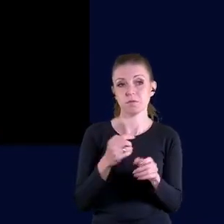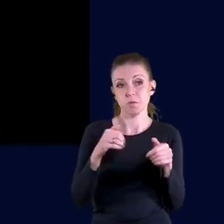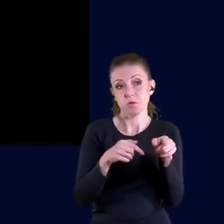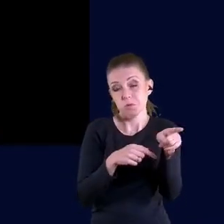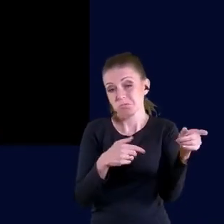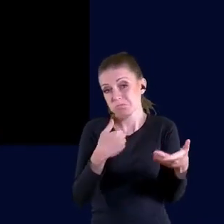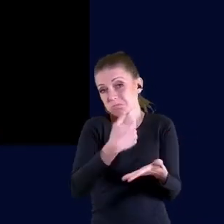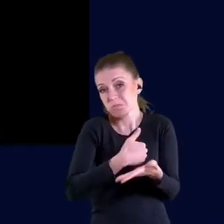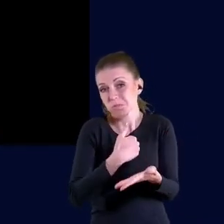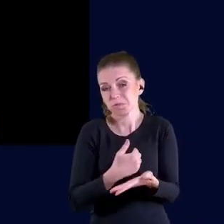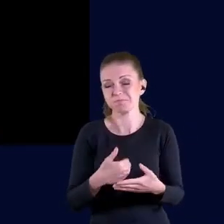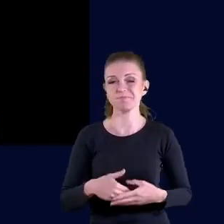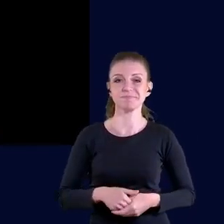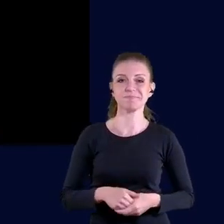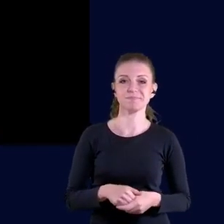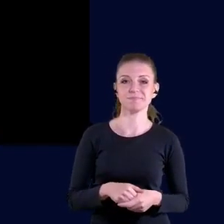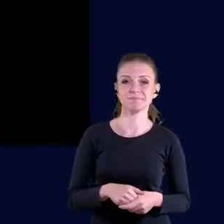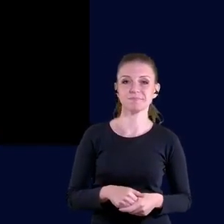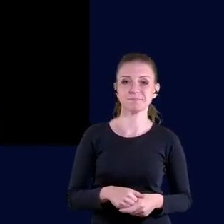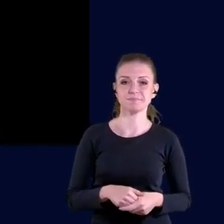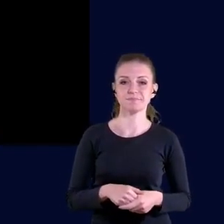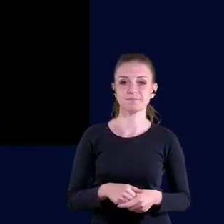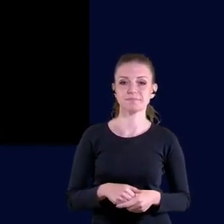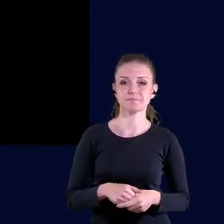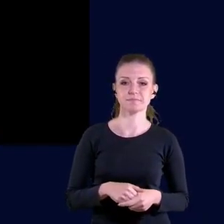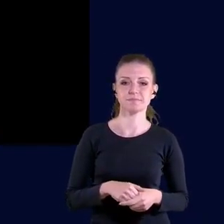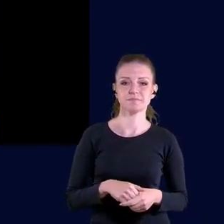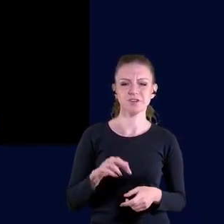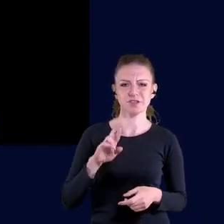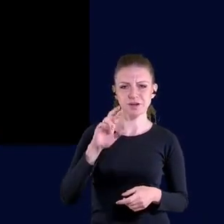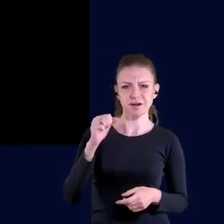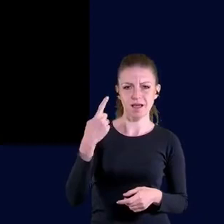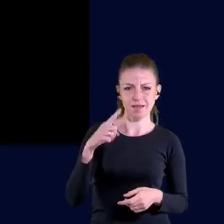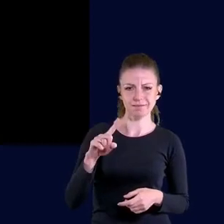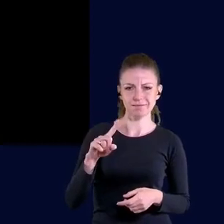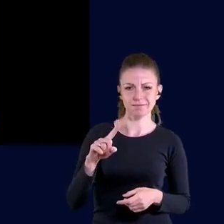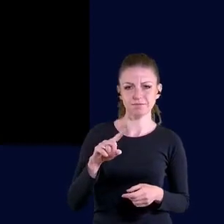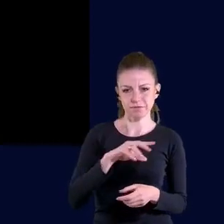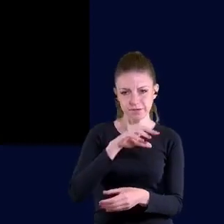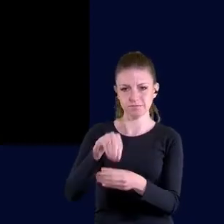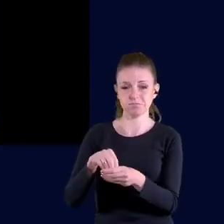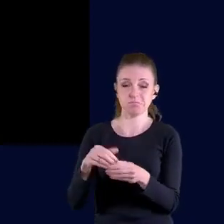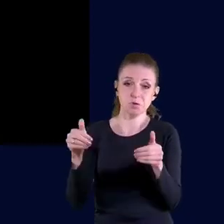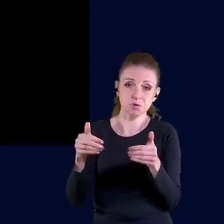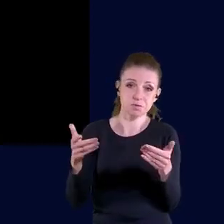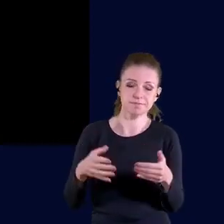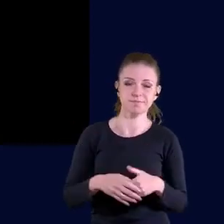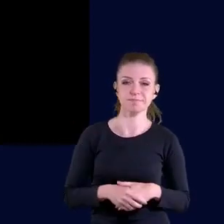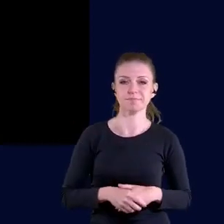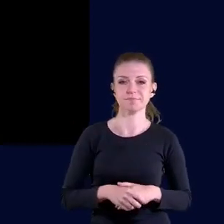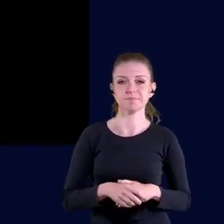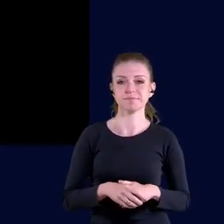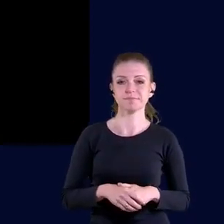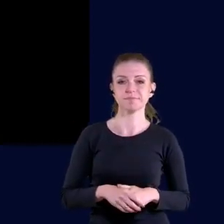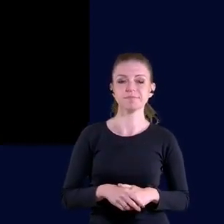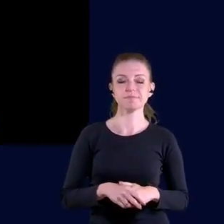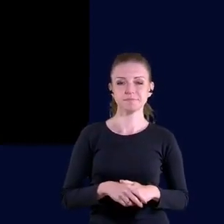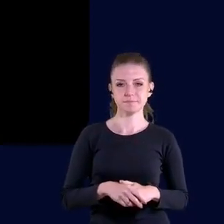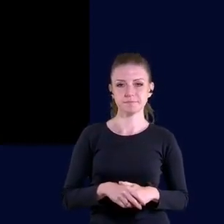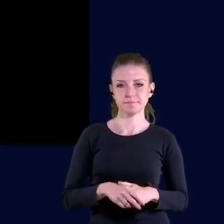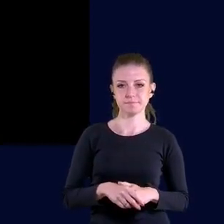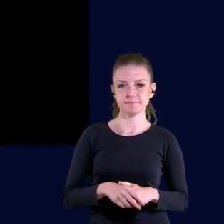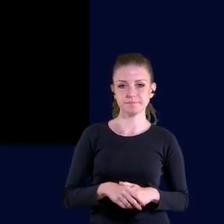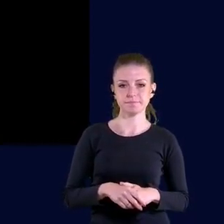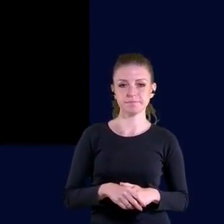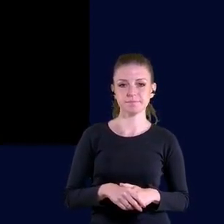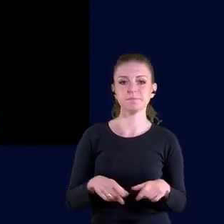pomogło na przykład w Radonie te dane jakoś odpowiednio przygotować No i wreszcie są